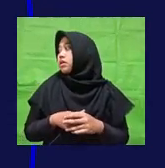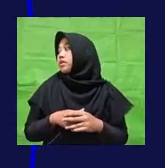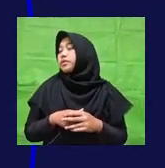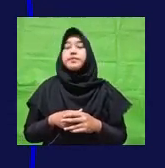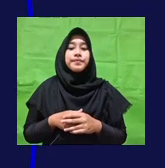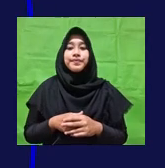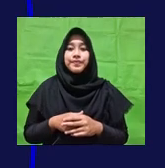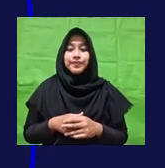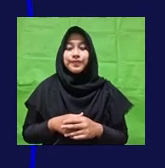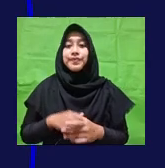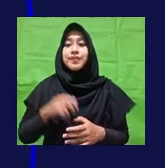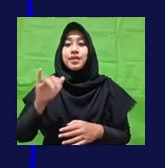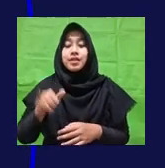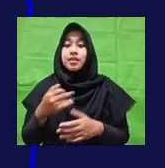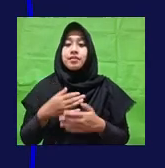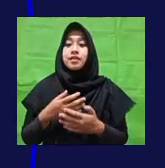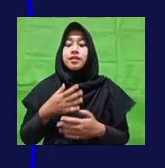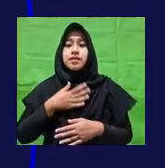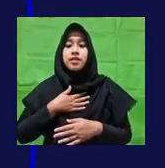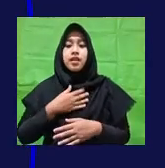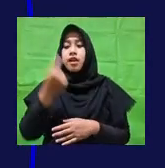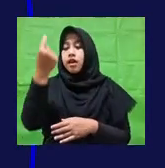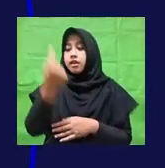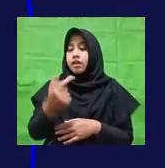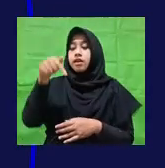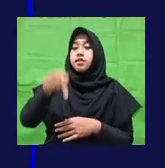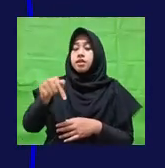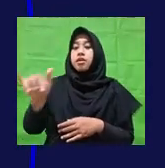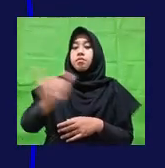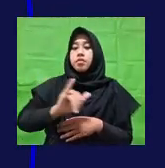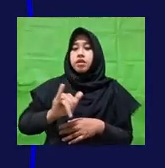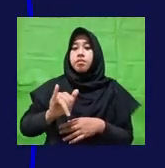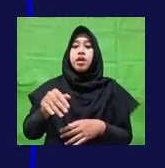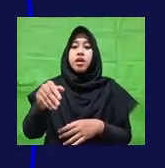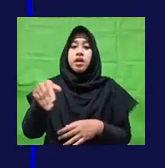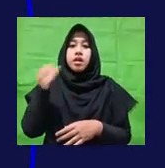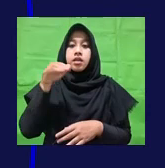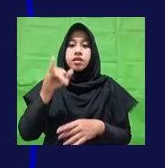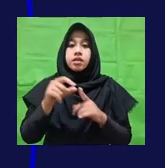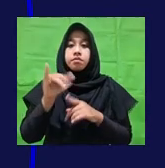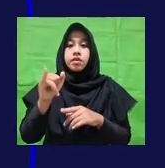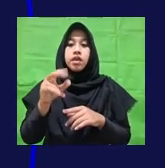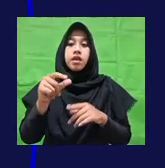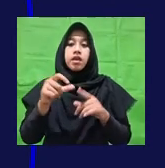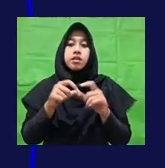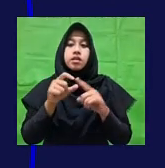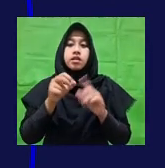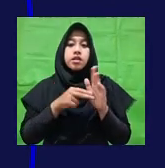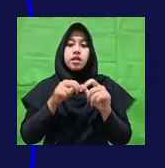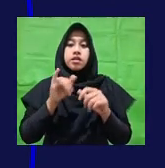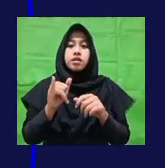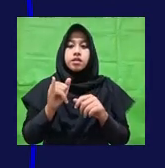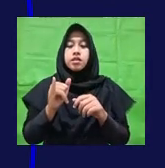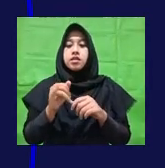Jadi, saya hadirkan di sini bersama dengan Zikri, residensi Bursaris for Artists Residency with Cemeti